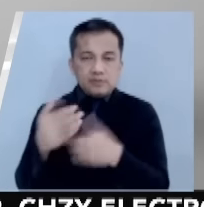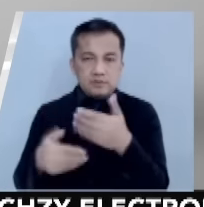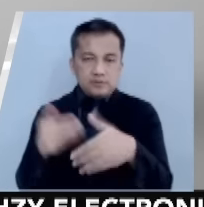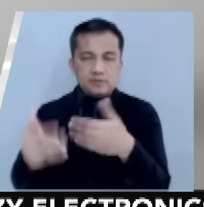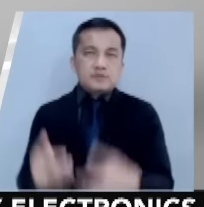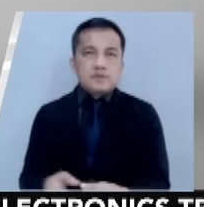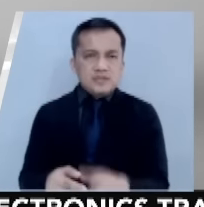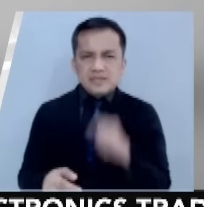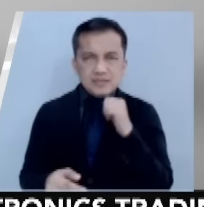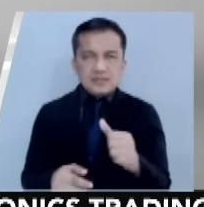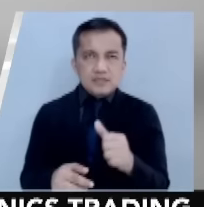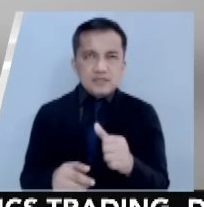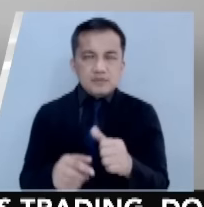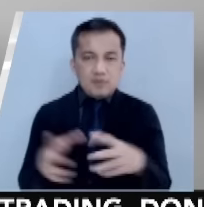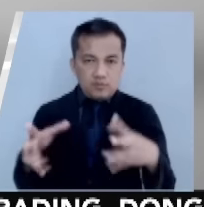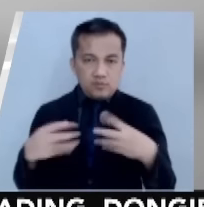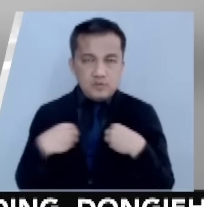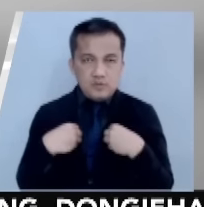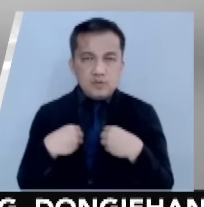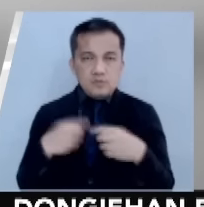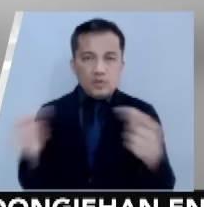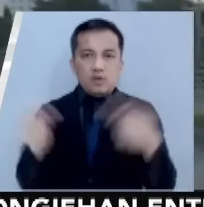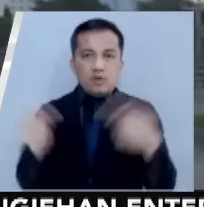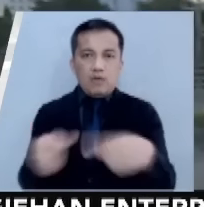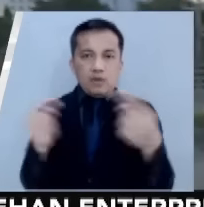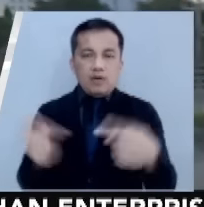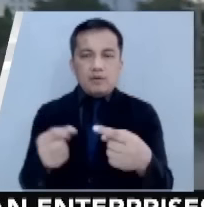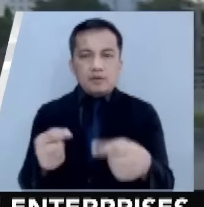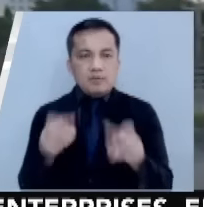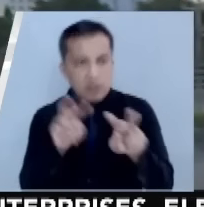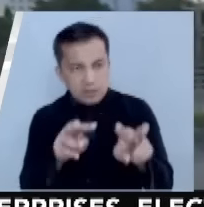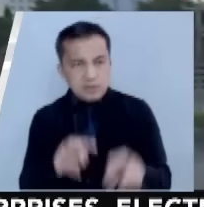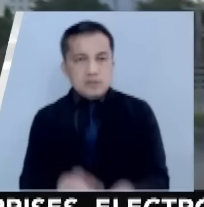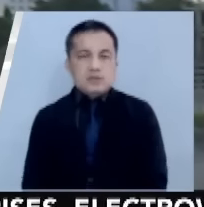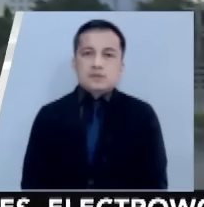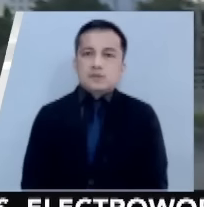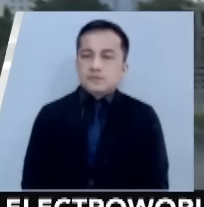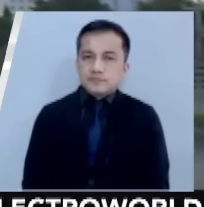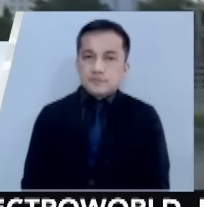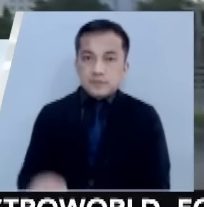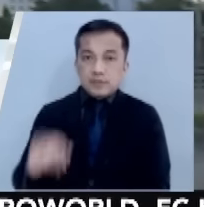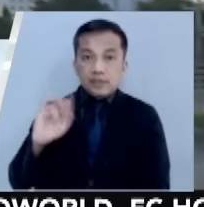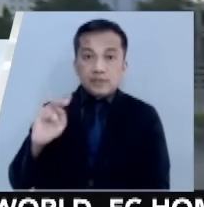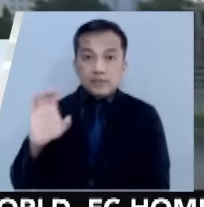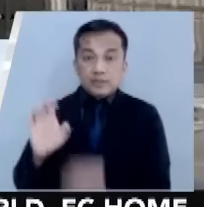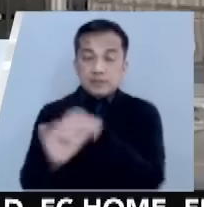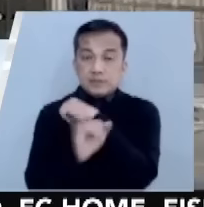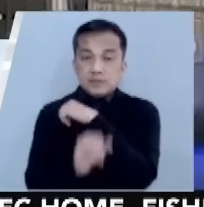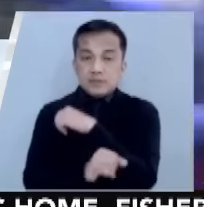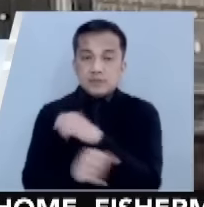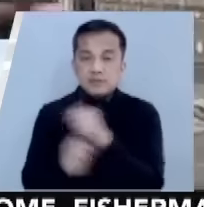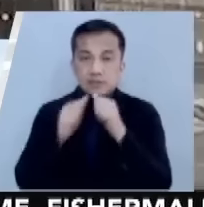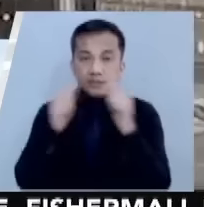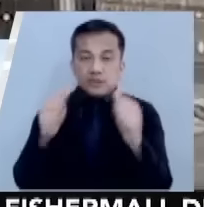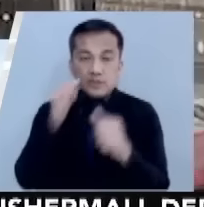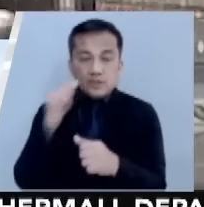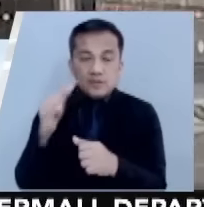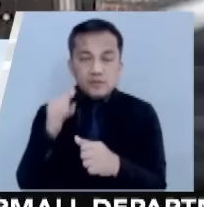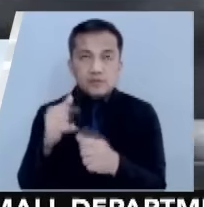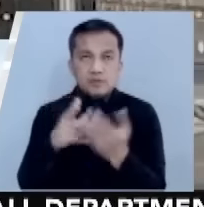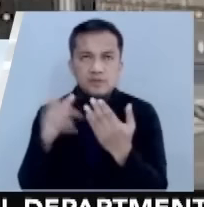ito matatamo kung puro awayan ang laging makikita. Ang pahayag ng INC, unang inanunsyo kagabi sa programang